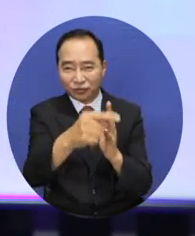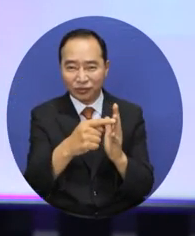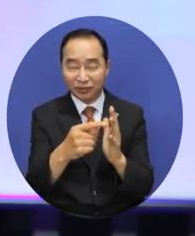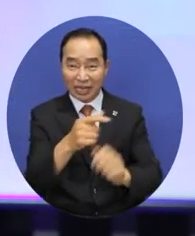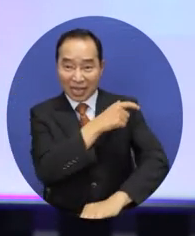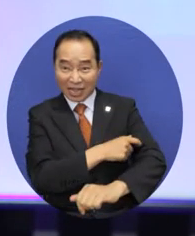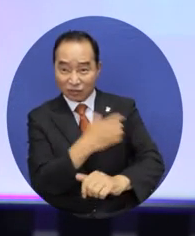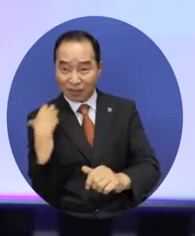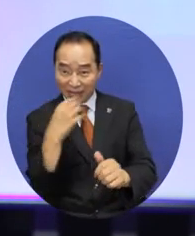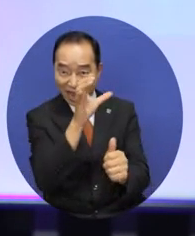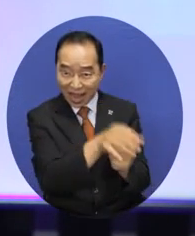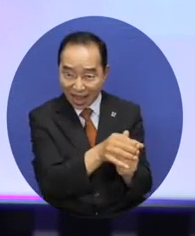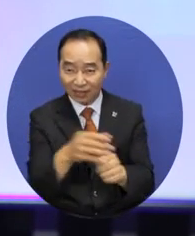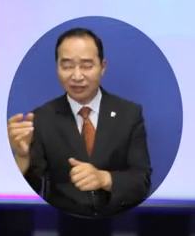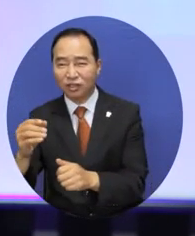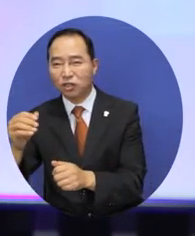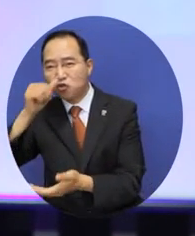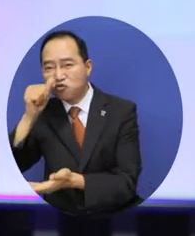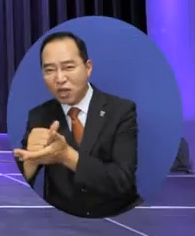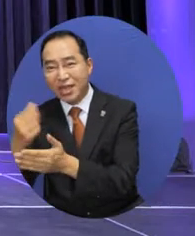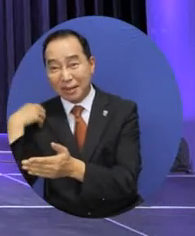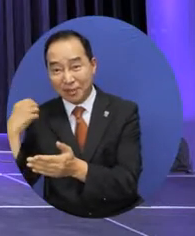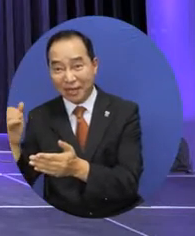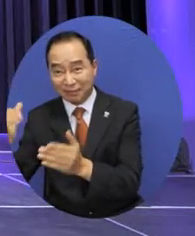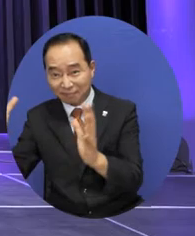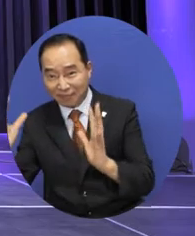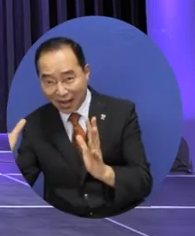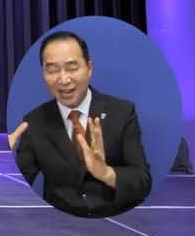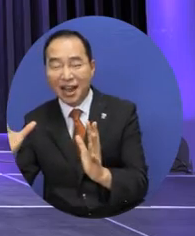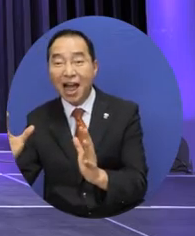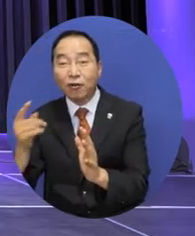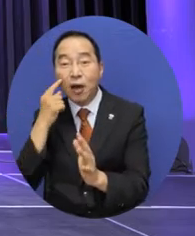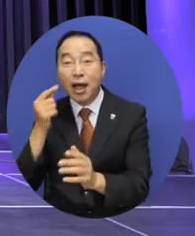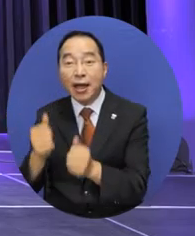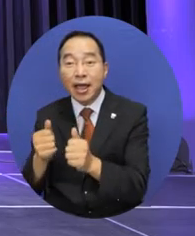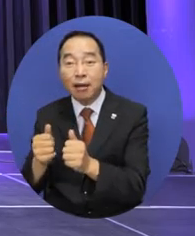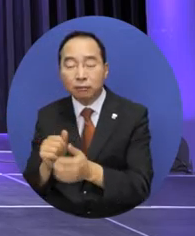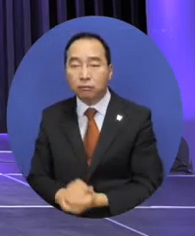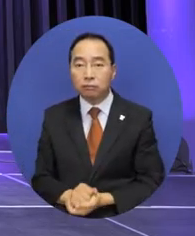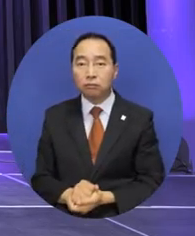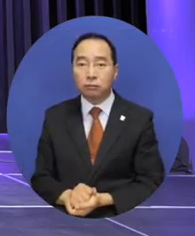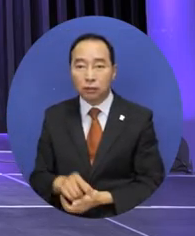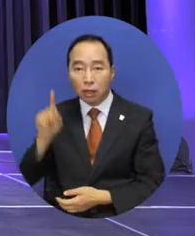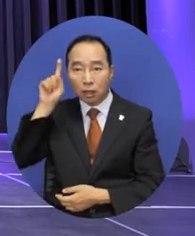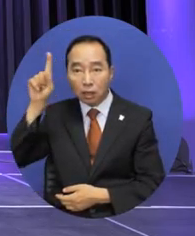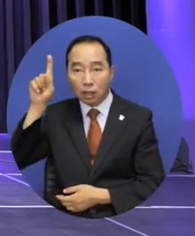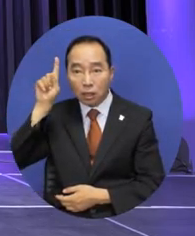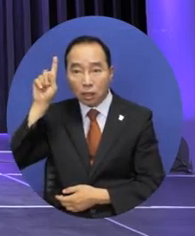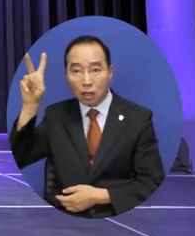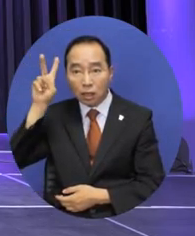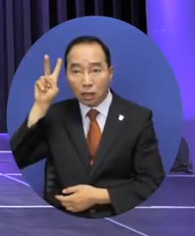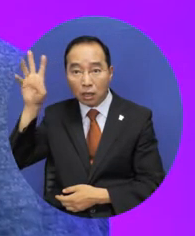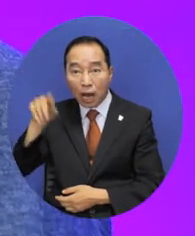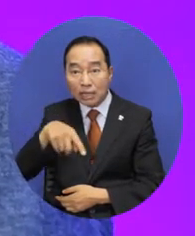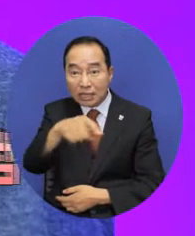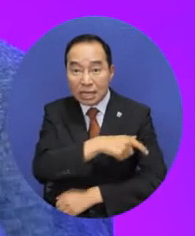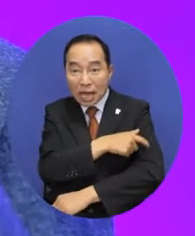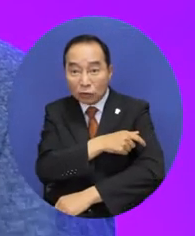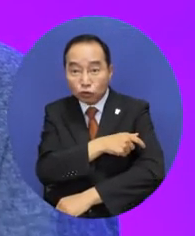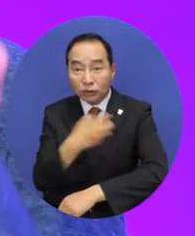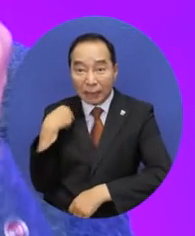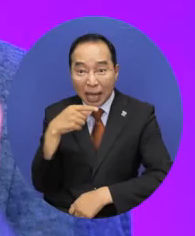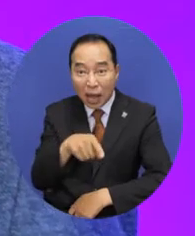사람들에게 엄청난 폭력을 행했던 것입니다. 그래서 나온 단어가 루시퍼 효과라는 것입니다.